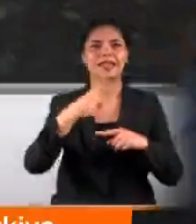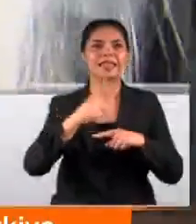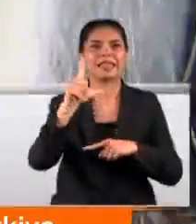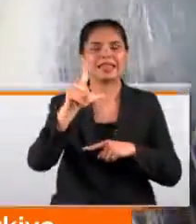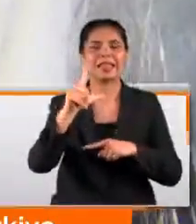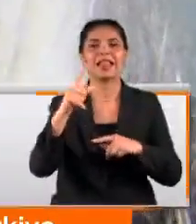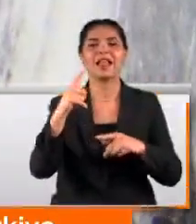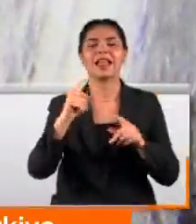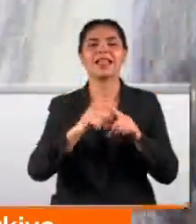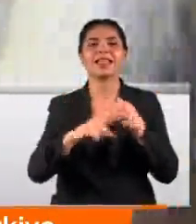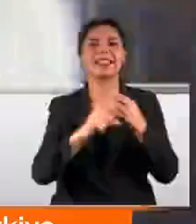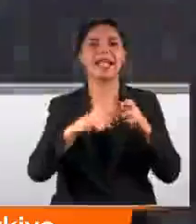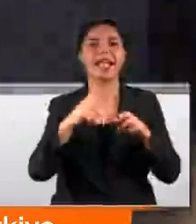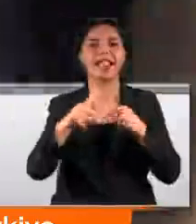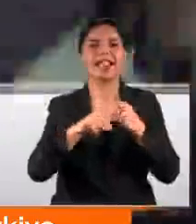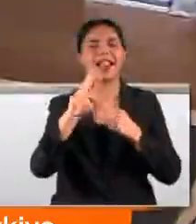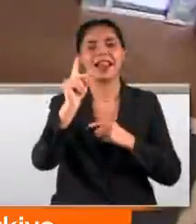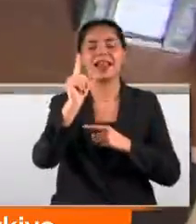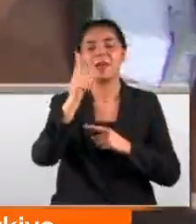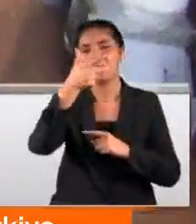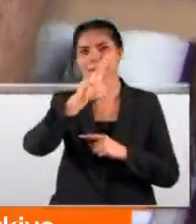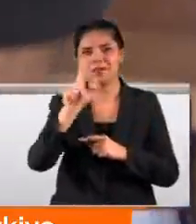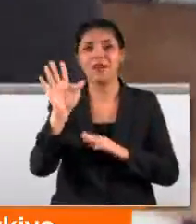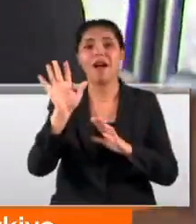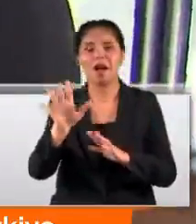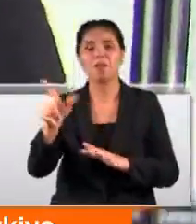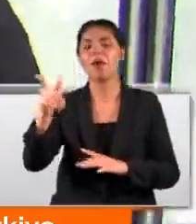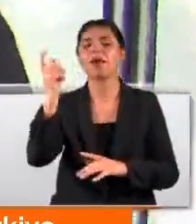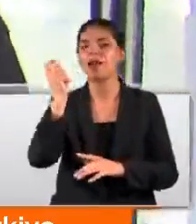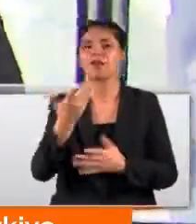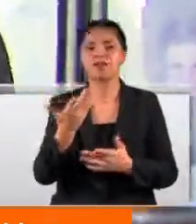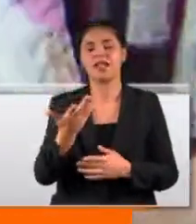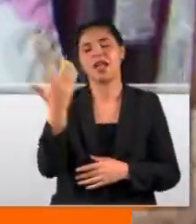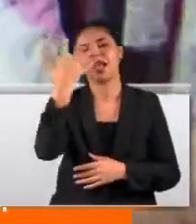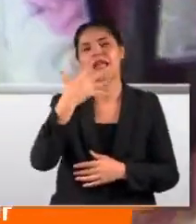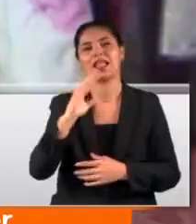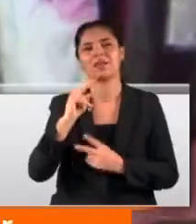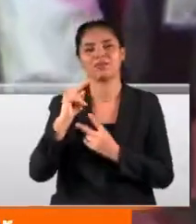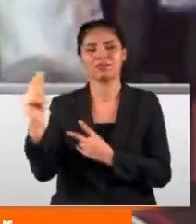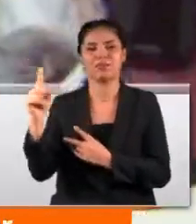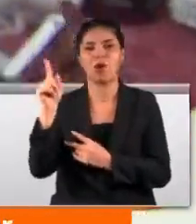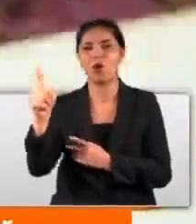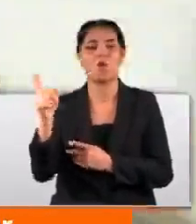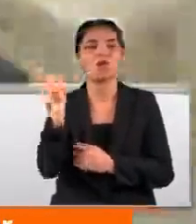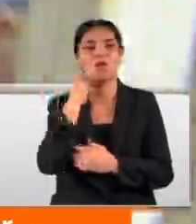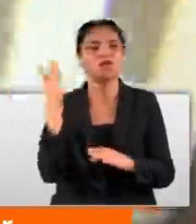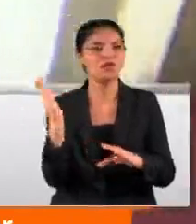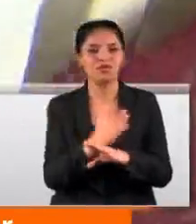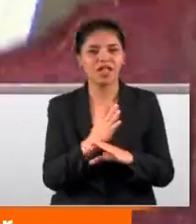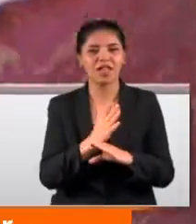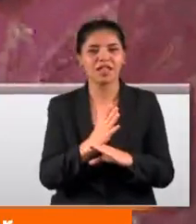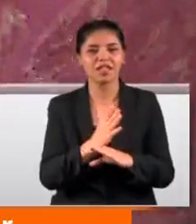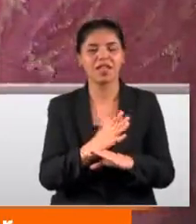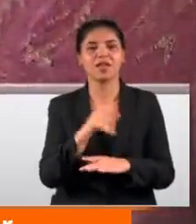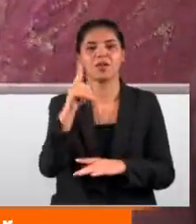Karadenizli. 73-74 gel abi buraya. 1,5 metreyle Dünya Rekorlar kitabına girdim. Ama onu asıl ünlü yapansa